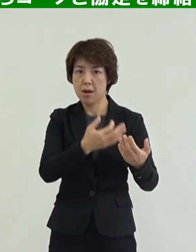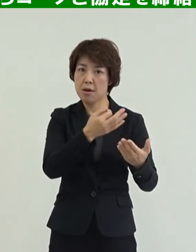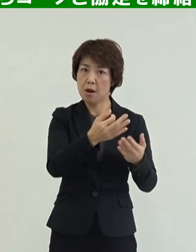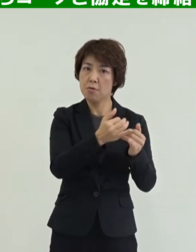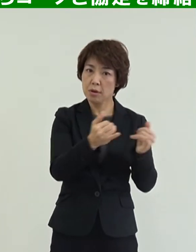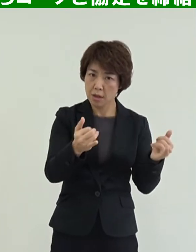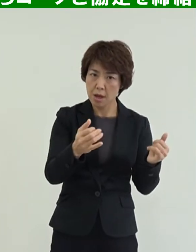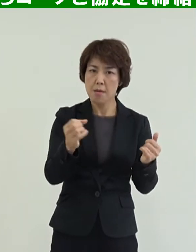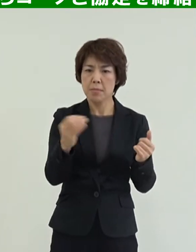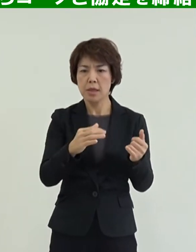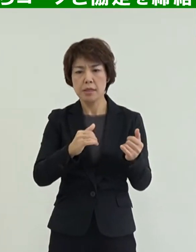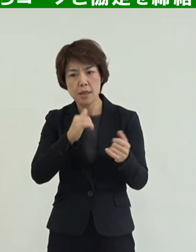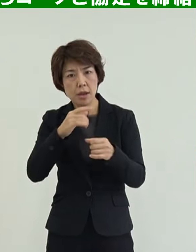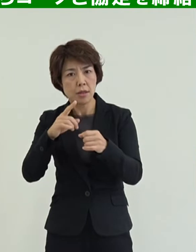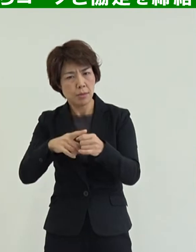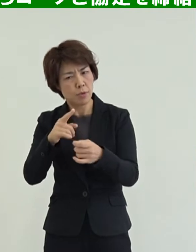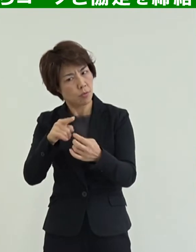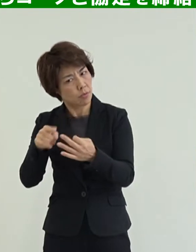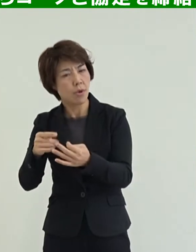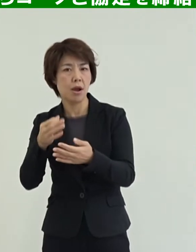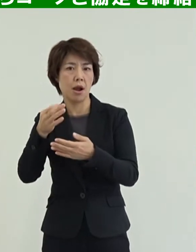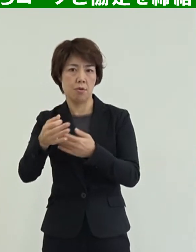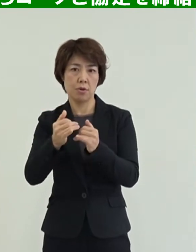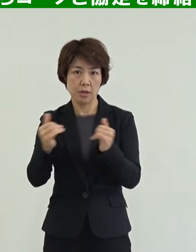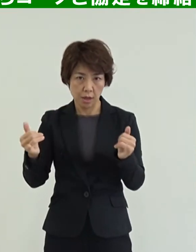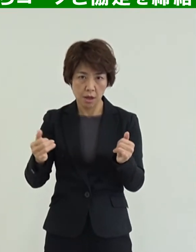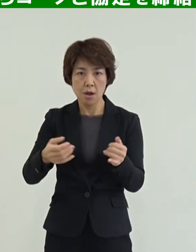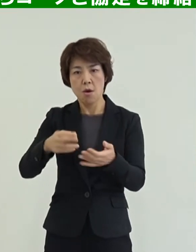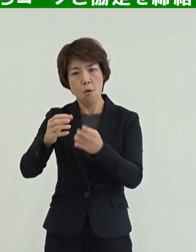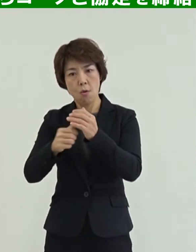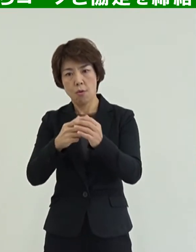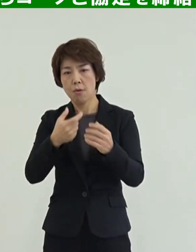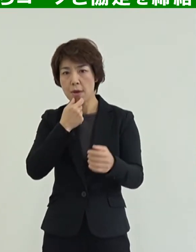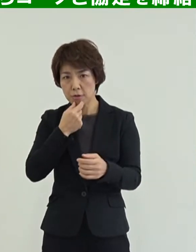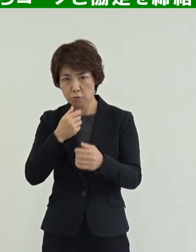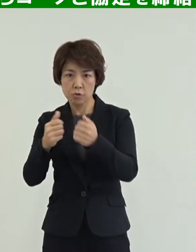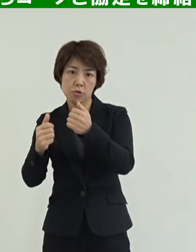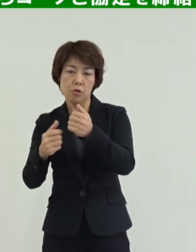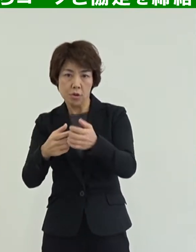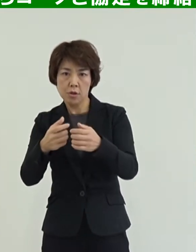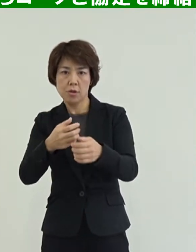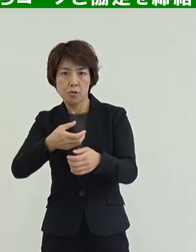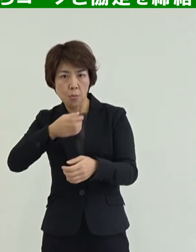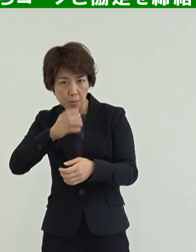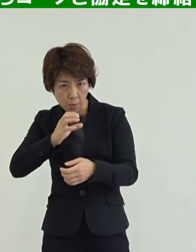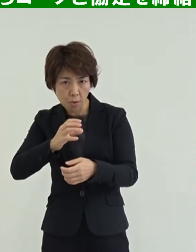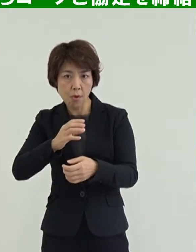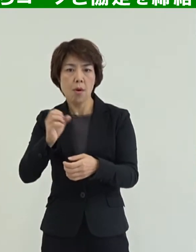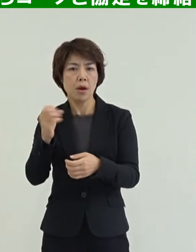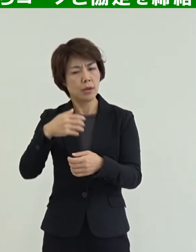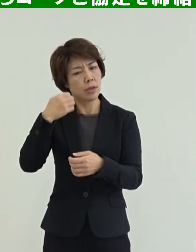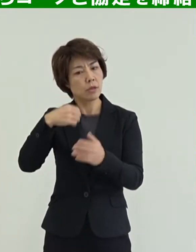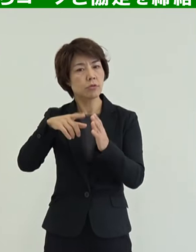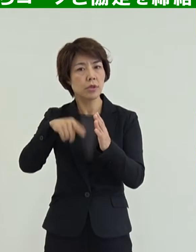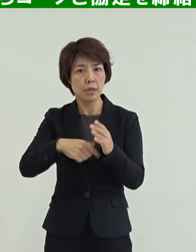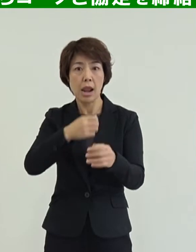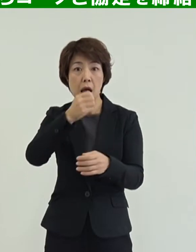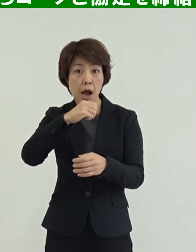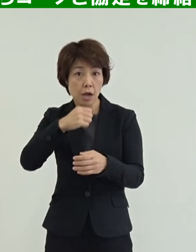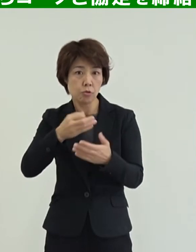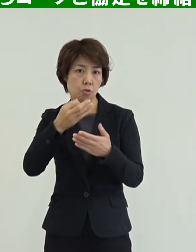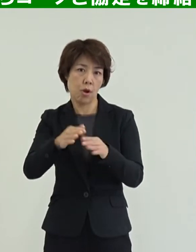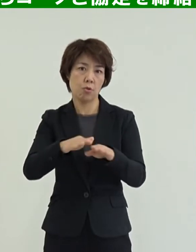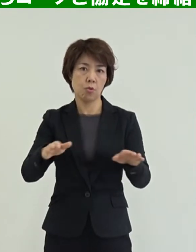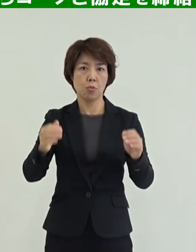ちょっと足らずのものおやつや飲み物惣菜夏でしたらアイスを買いに堪える子供さんなどもいらっしゃい